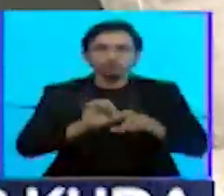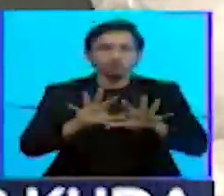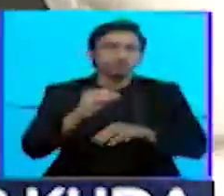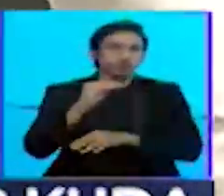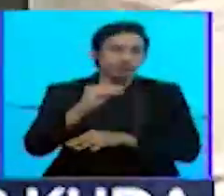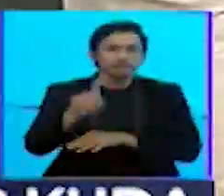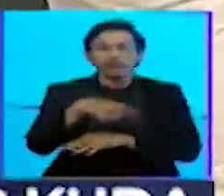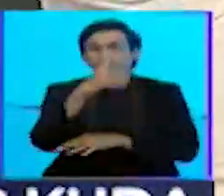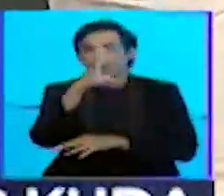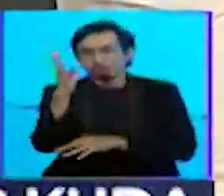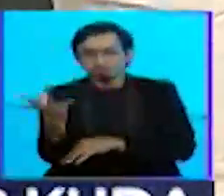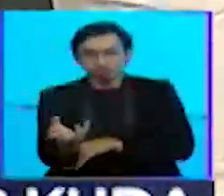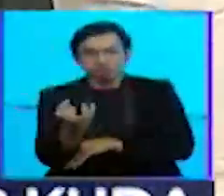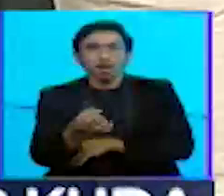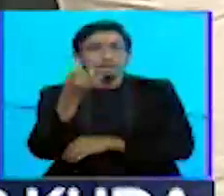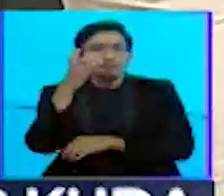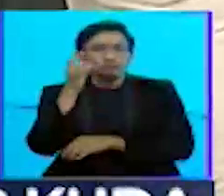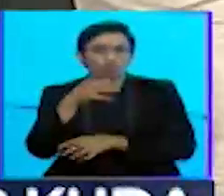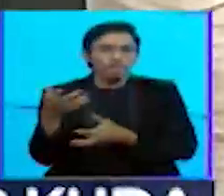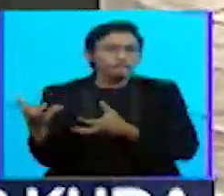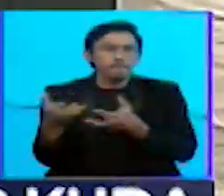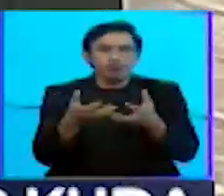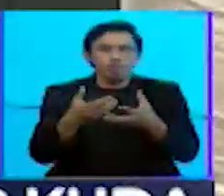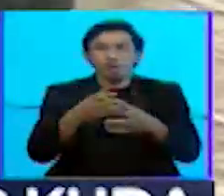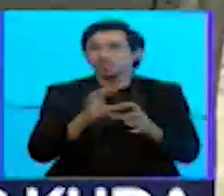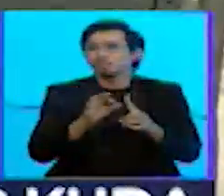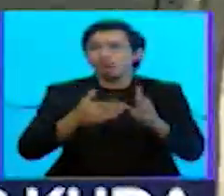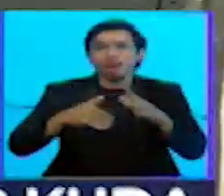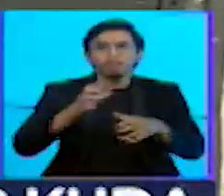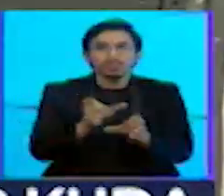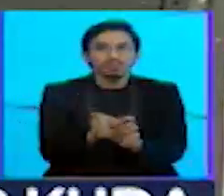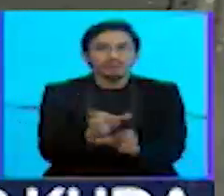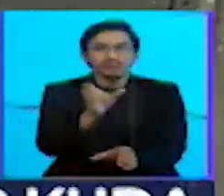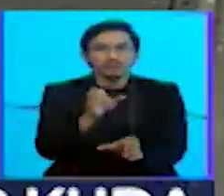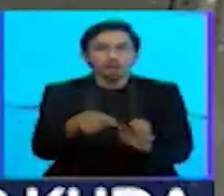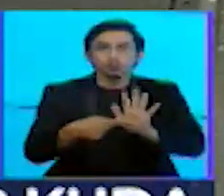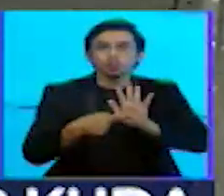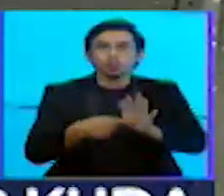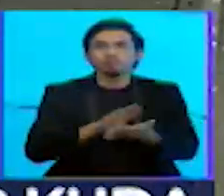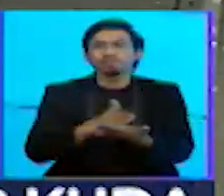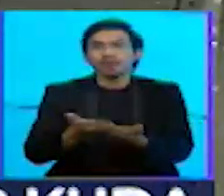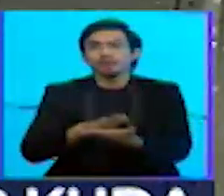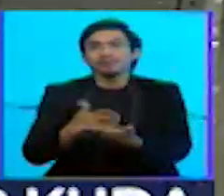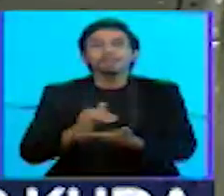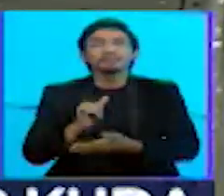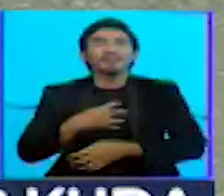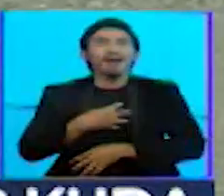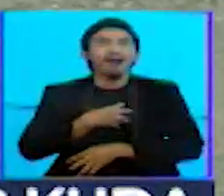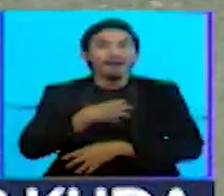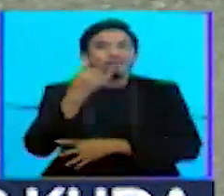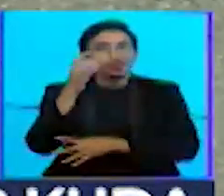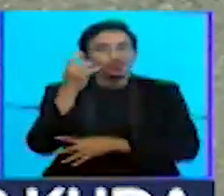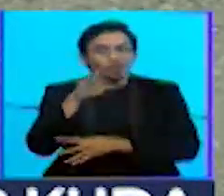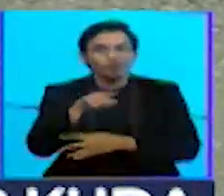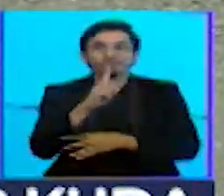menjelang petang. Buruh membawa puluhan nisan sebagai simbol kematian hak-hak buruh, antara lain penangguhan kenaikan upah,